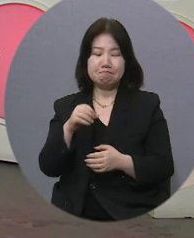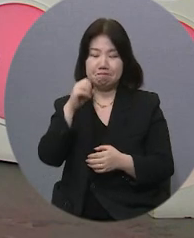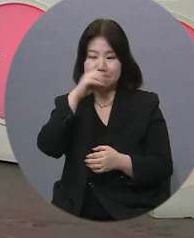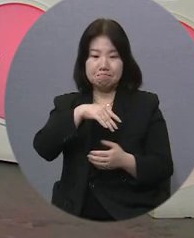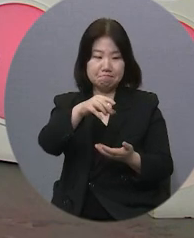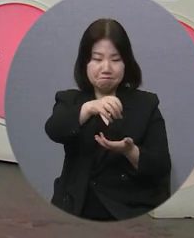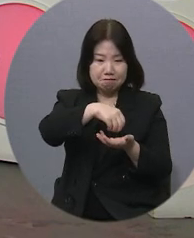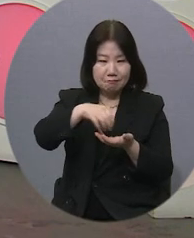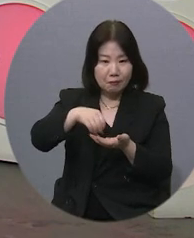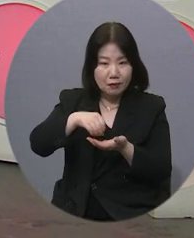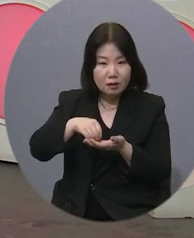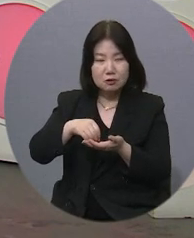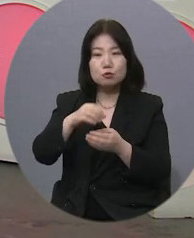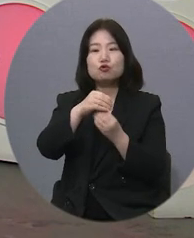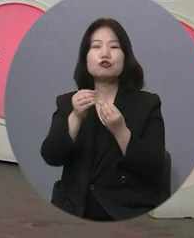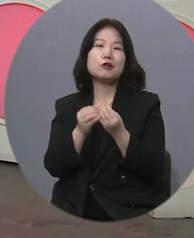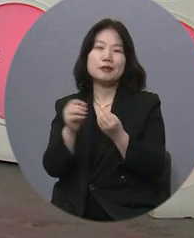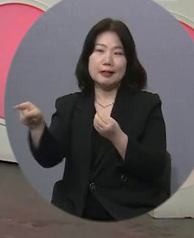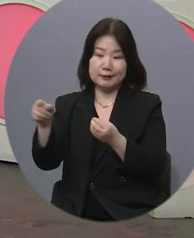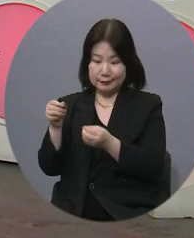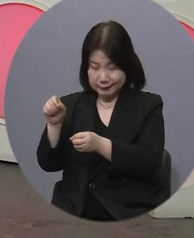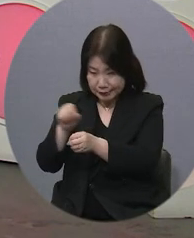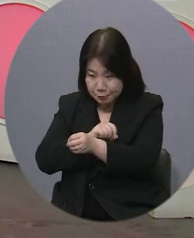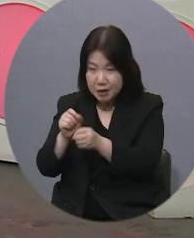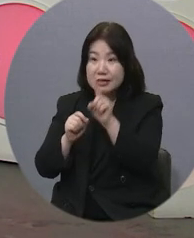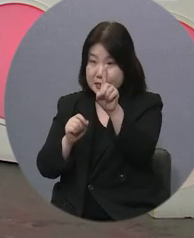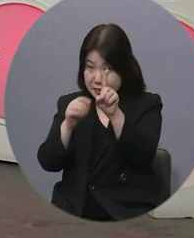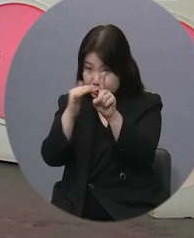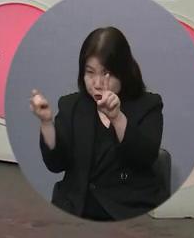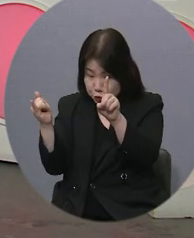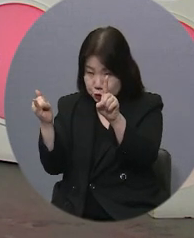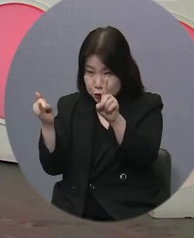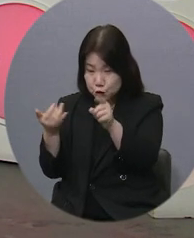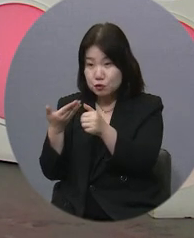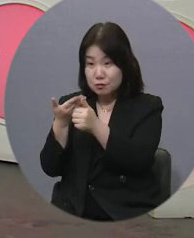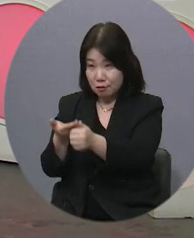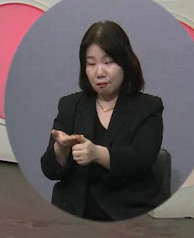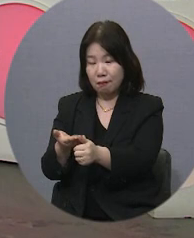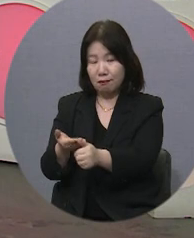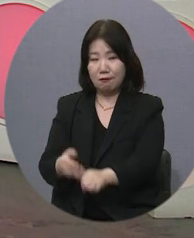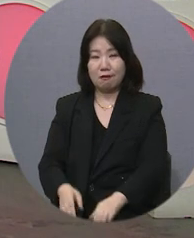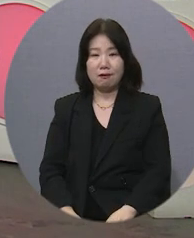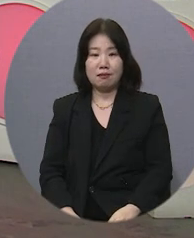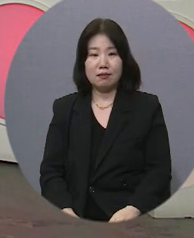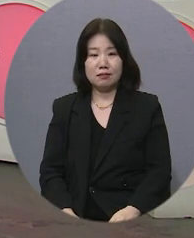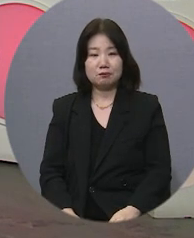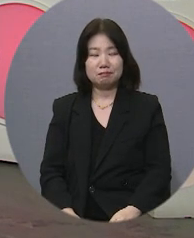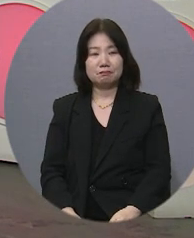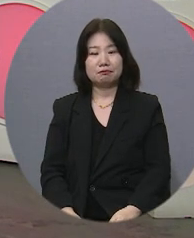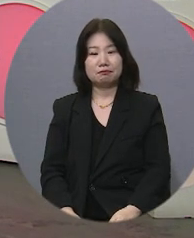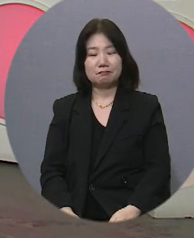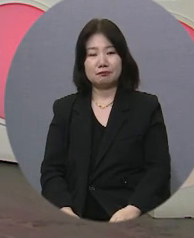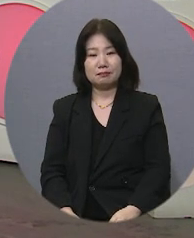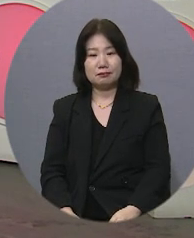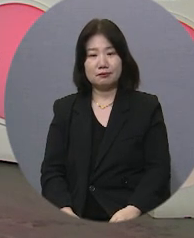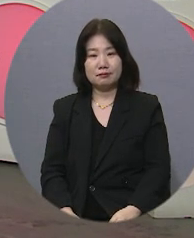담아 추석이니 손님에게만 특별히 드립니다 라고 하며